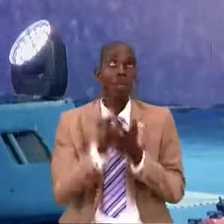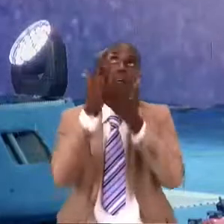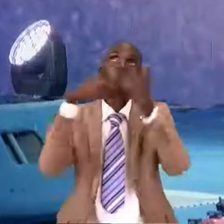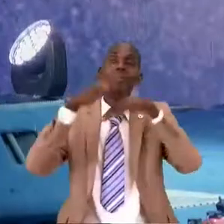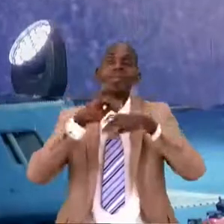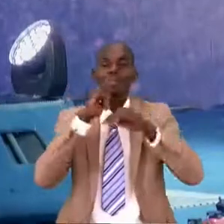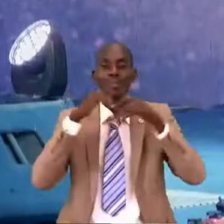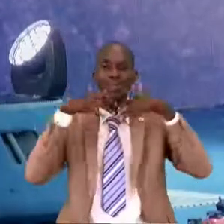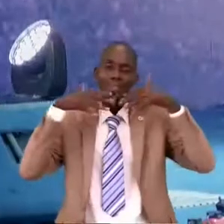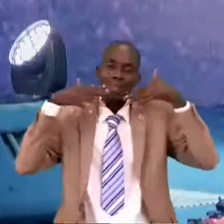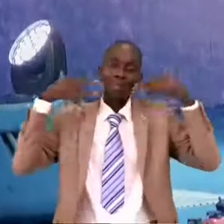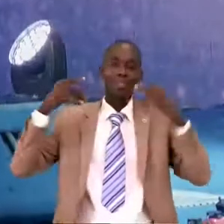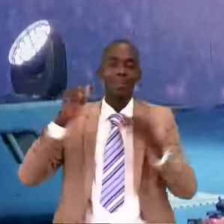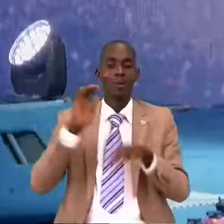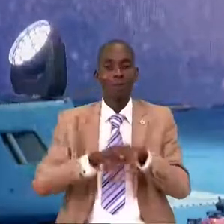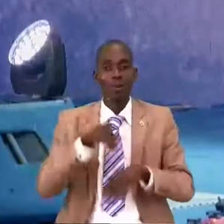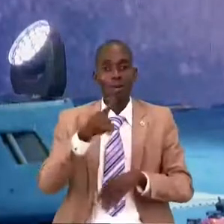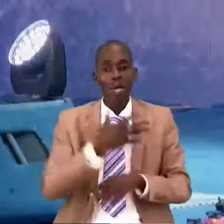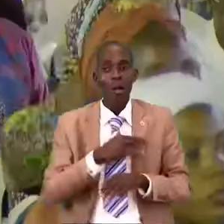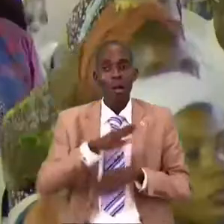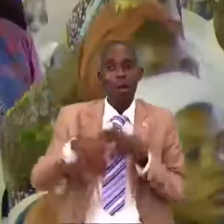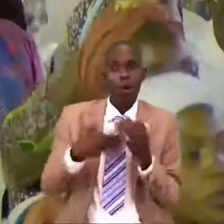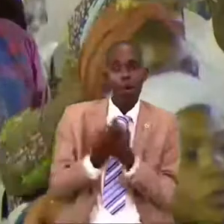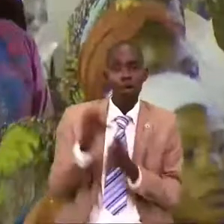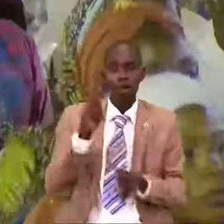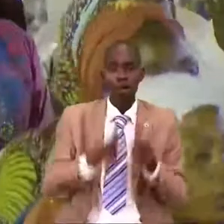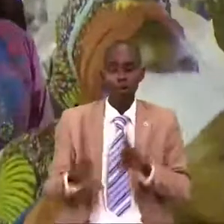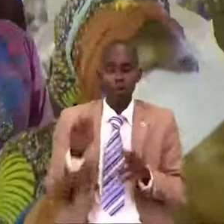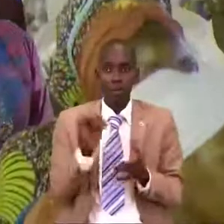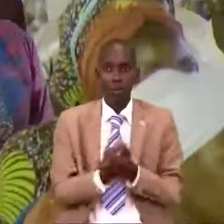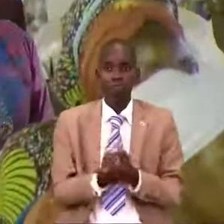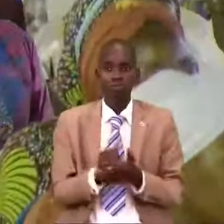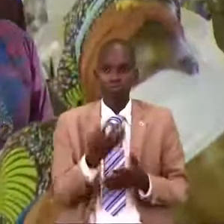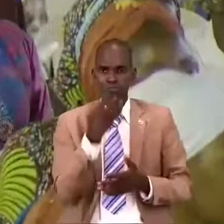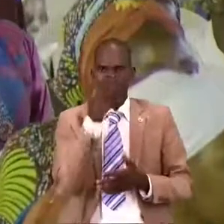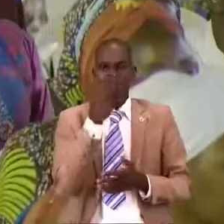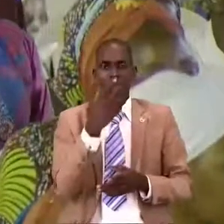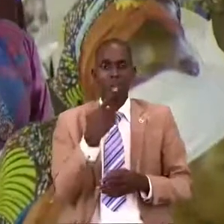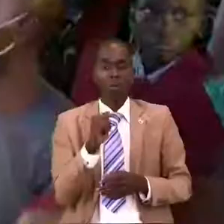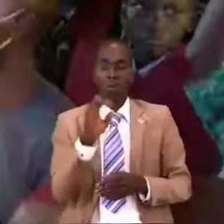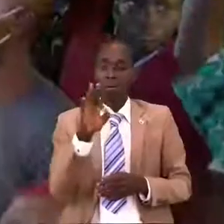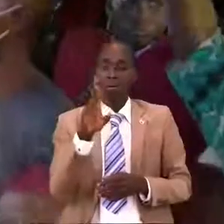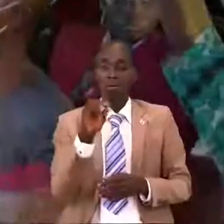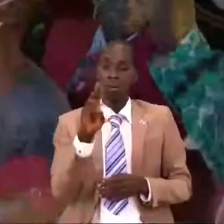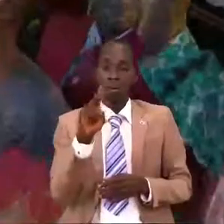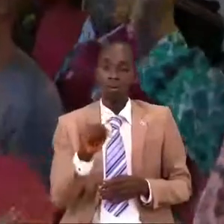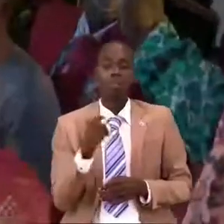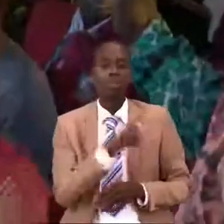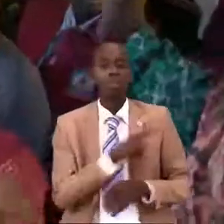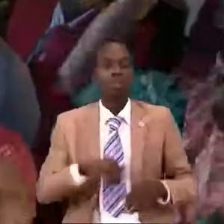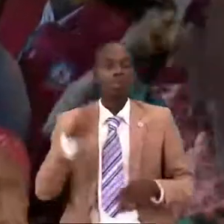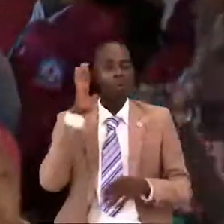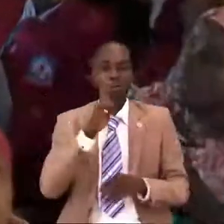le Seigneur va les faire taire. Tu mèneras dans la sainteté. Je vivrai dans la